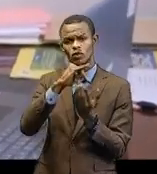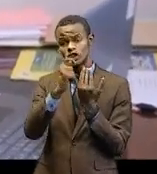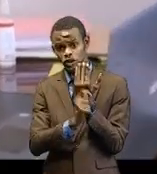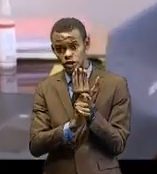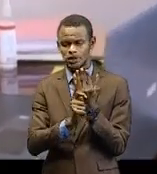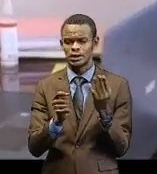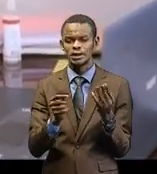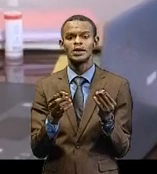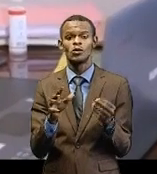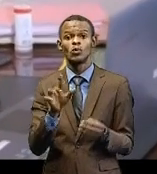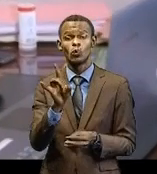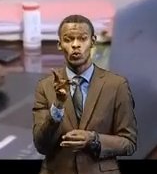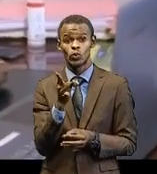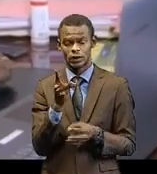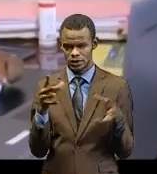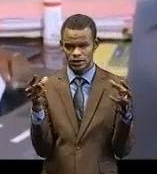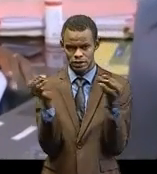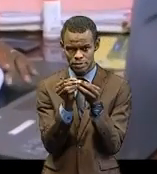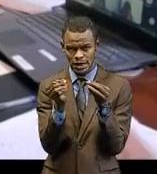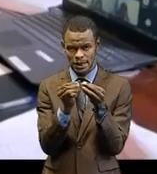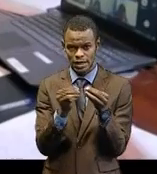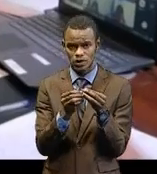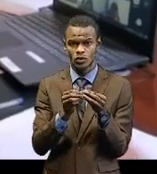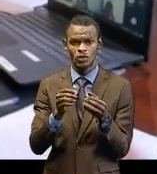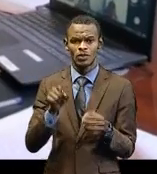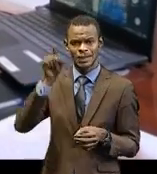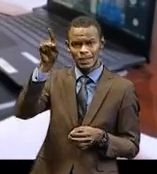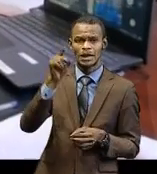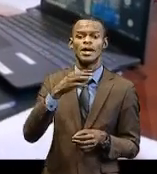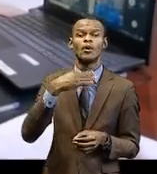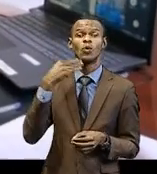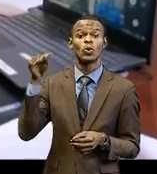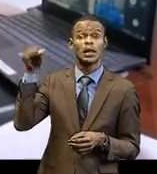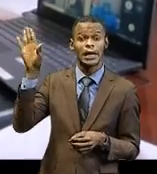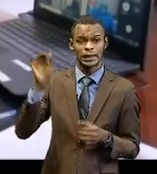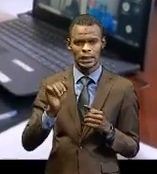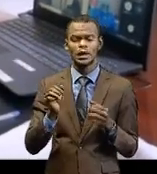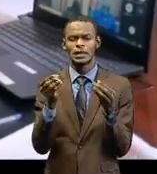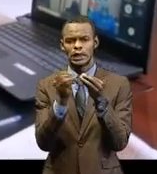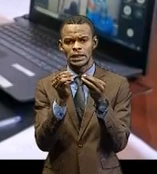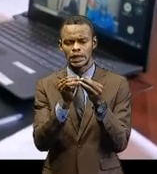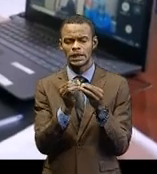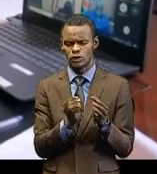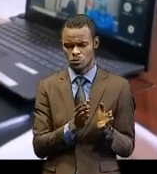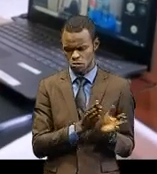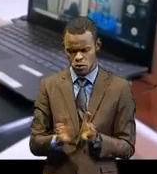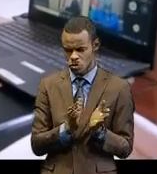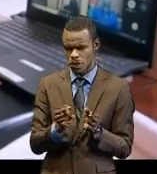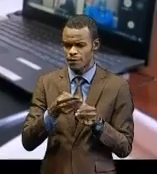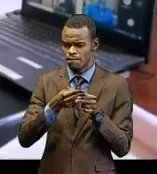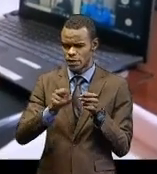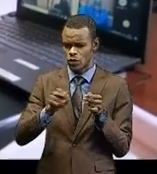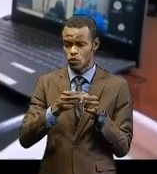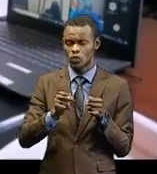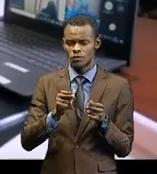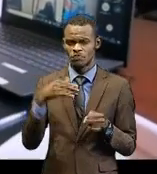du Congo, Ouganda. Les travaux préparatoires ministériels irrelatifs sont en cours de finalisation du